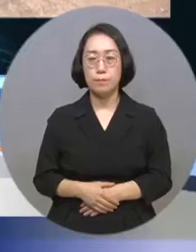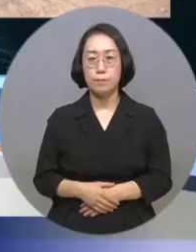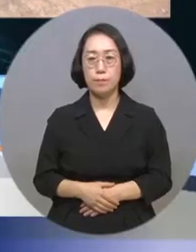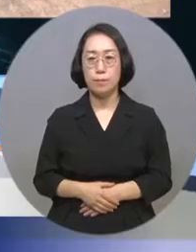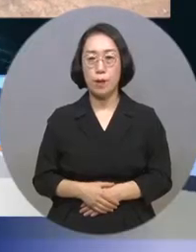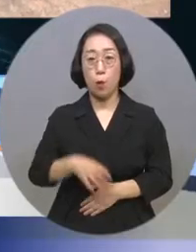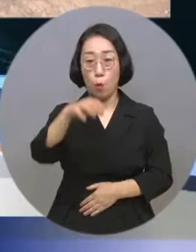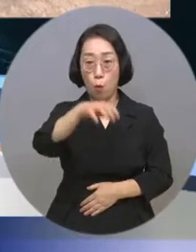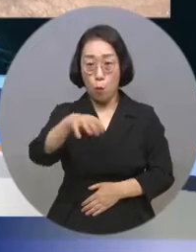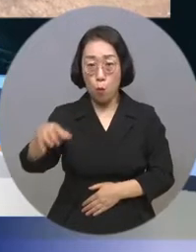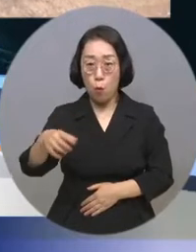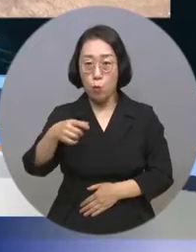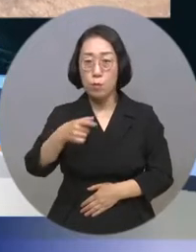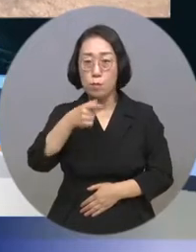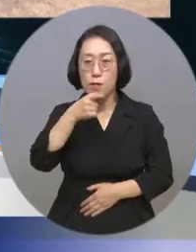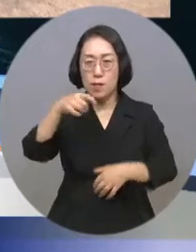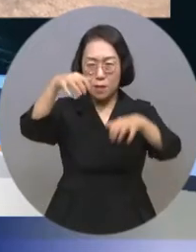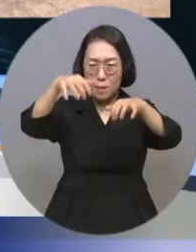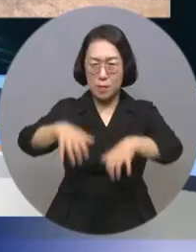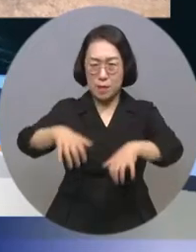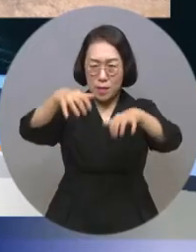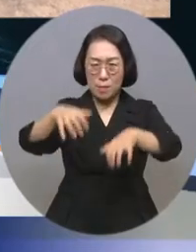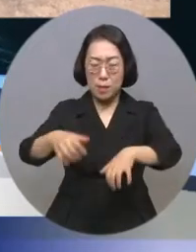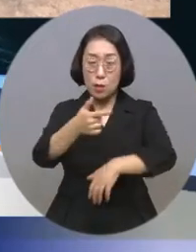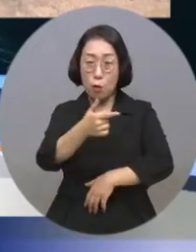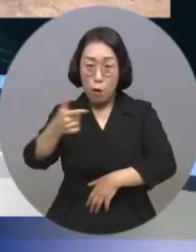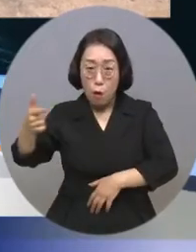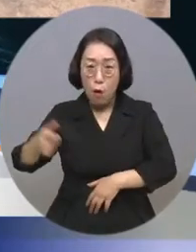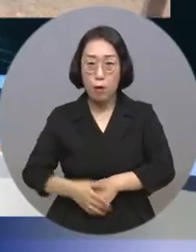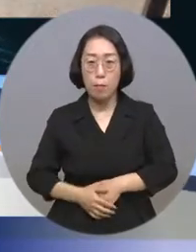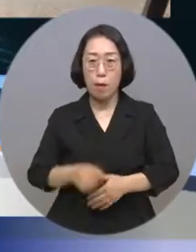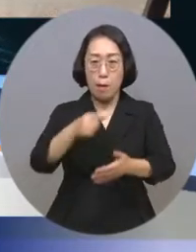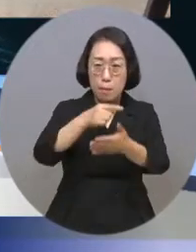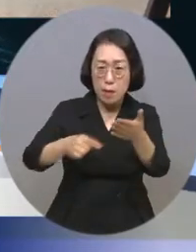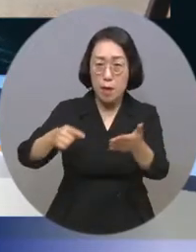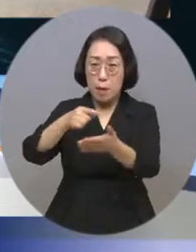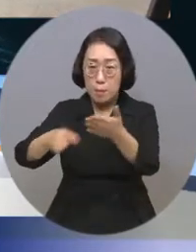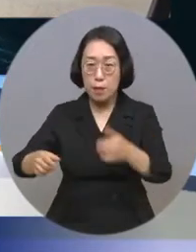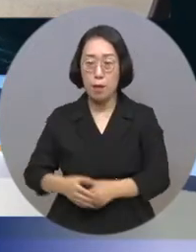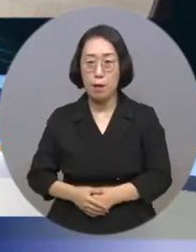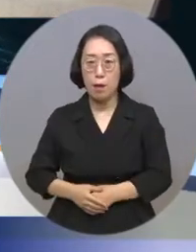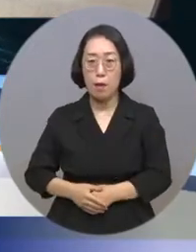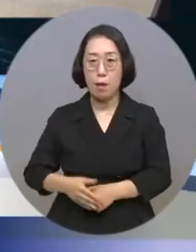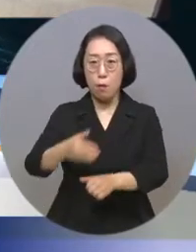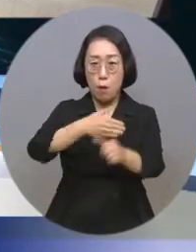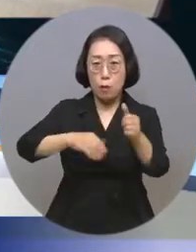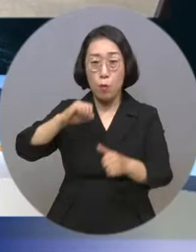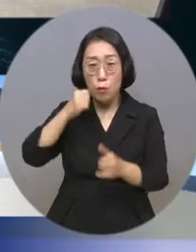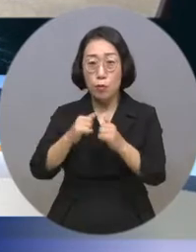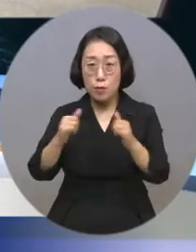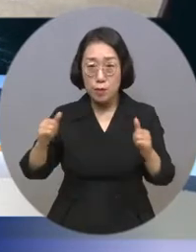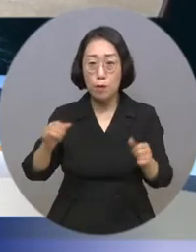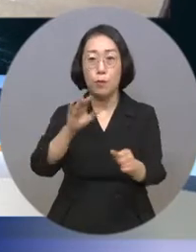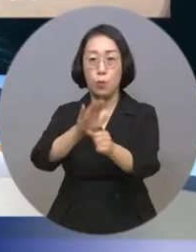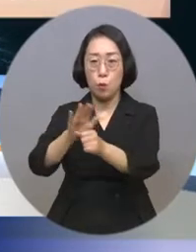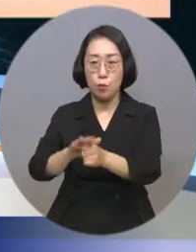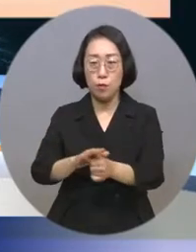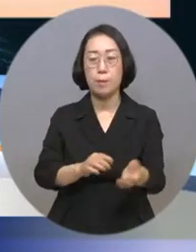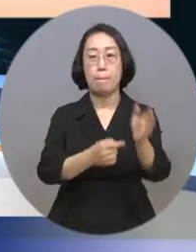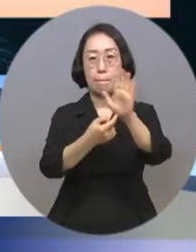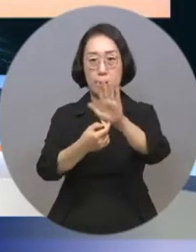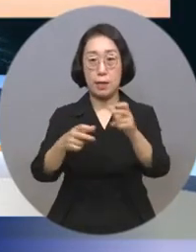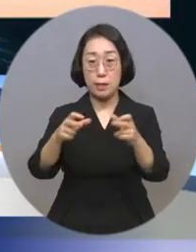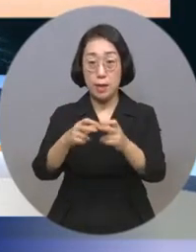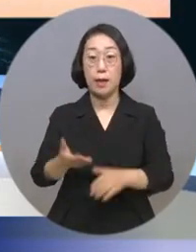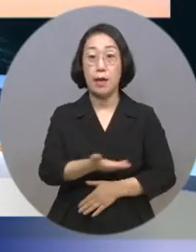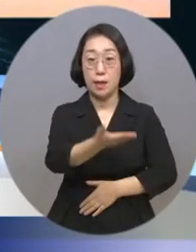전국 곳곳에 기록적인 폭우로 인한 피해가 속출한 가운데 어려움을 겪는 이들을 위한 지원이 발표됐습니다.